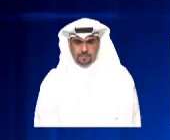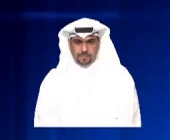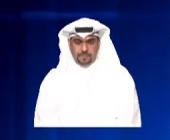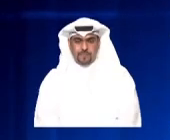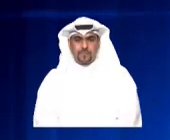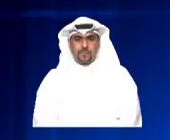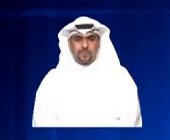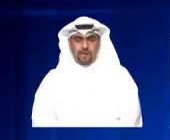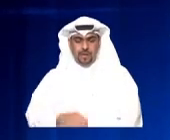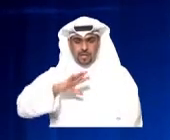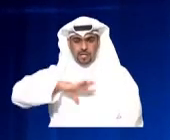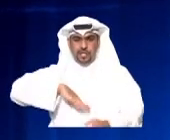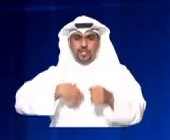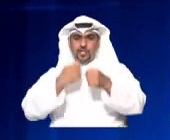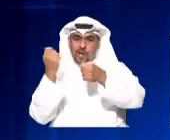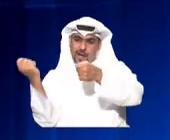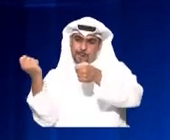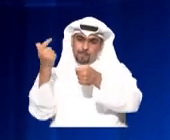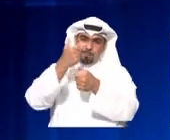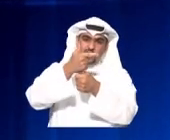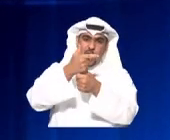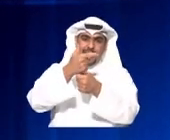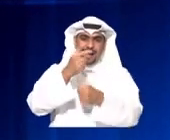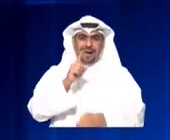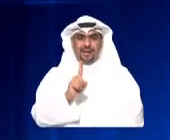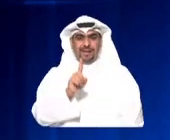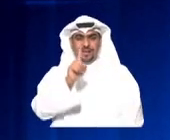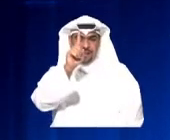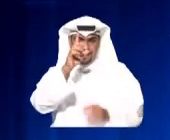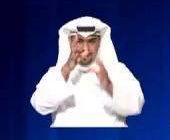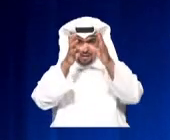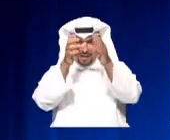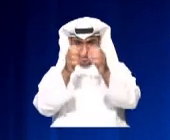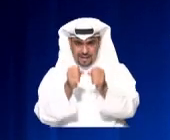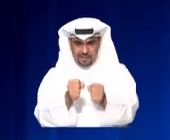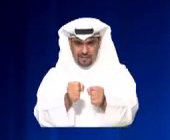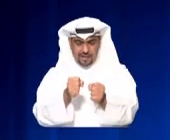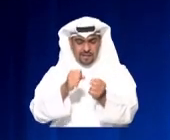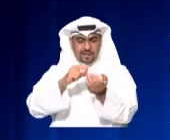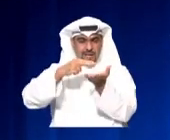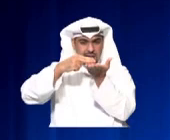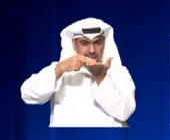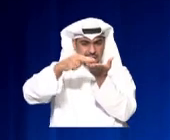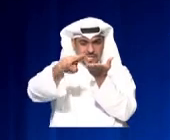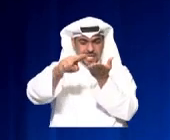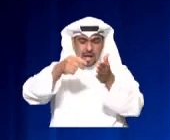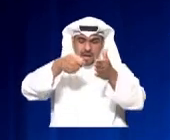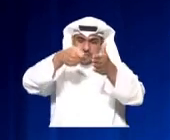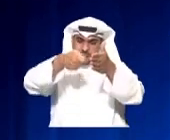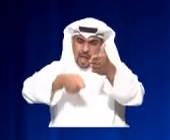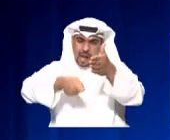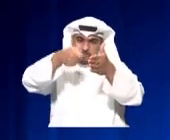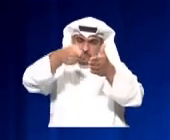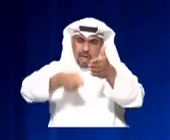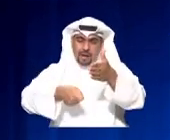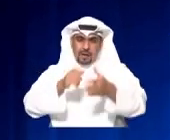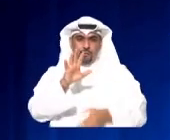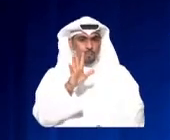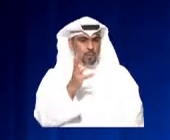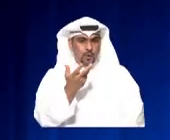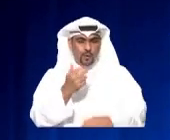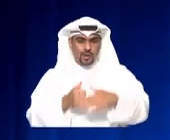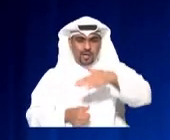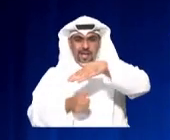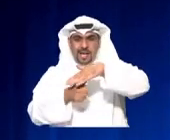بعث سمو ولي العهد الشيخ مشعل أحمد الجابر الصباح حفظه الله ببرقية تعزية إلى فخامة الرئيس رام ناث كوفينت رئيس